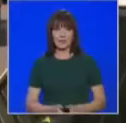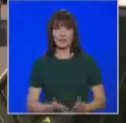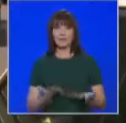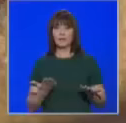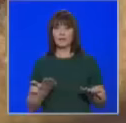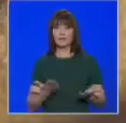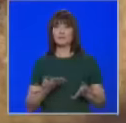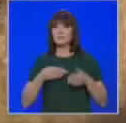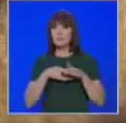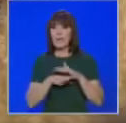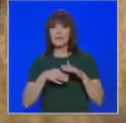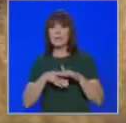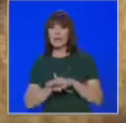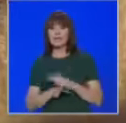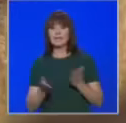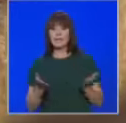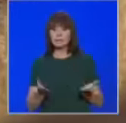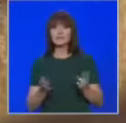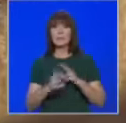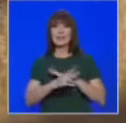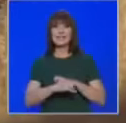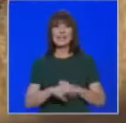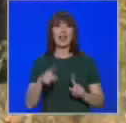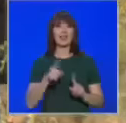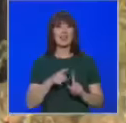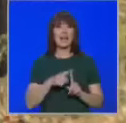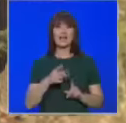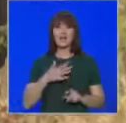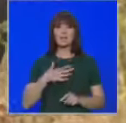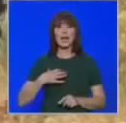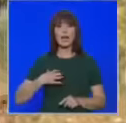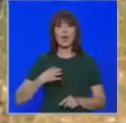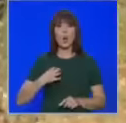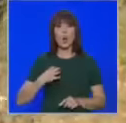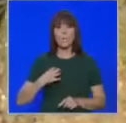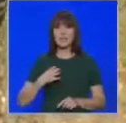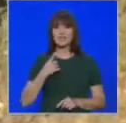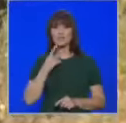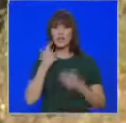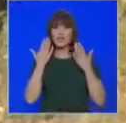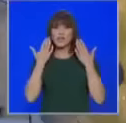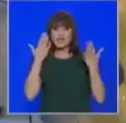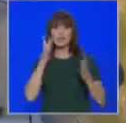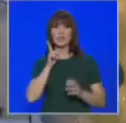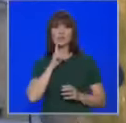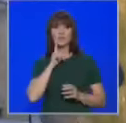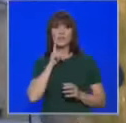Отново изоставени мигранти на автомагистрала Тракия. Има ли опасност за живота на мъжете, открити тази сутрин в микробус?